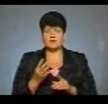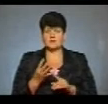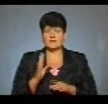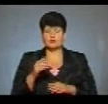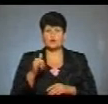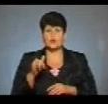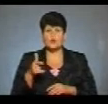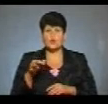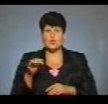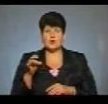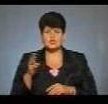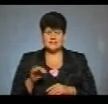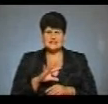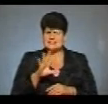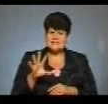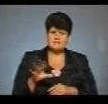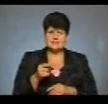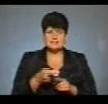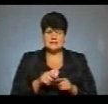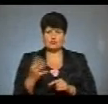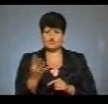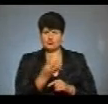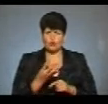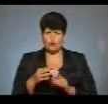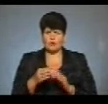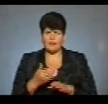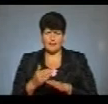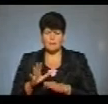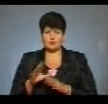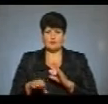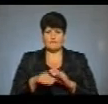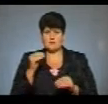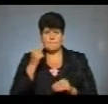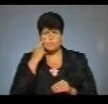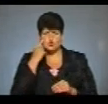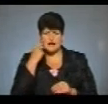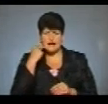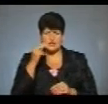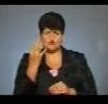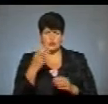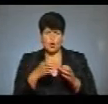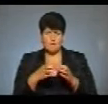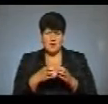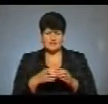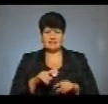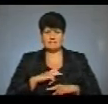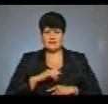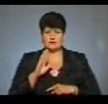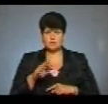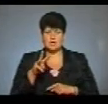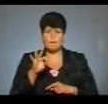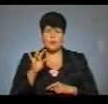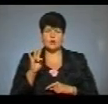Угорщині, і з цих всіх чотирьох етапів будуть відбиратися в очках кращі чотири команди. І фінал вже буде в